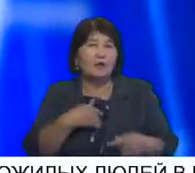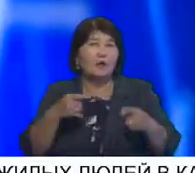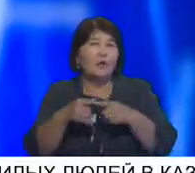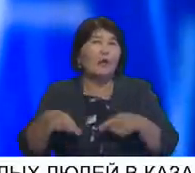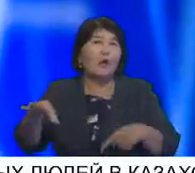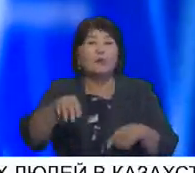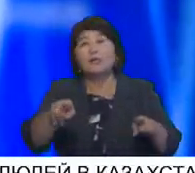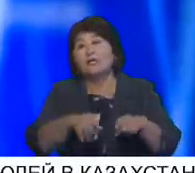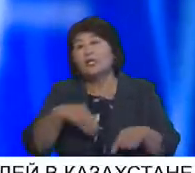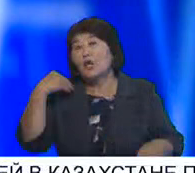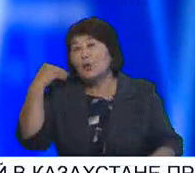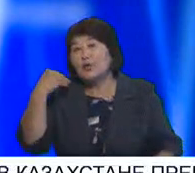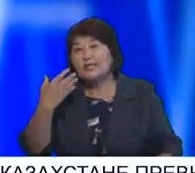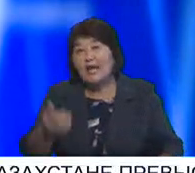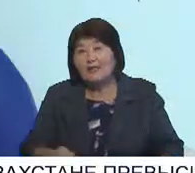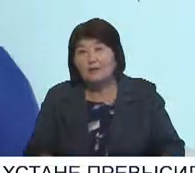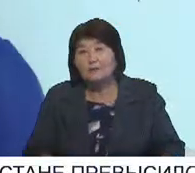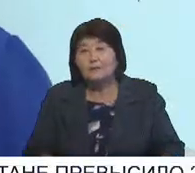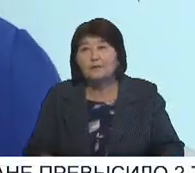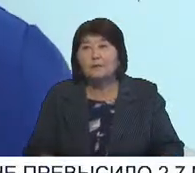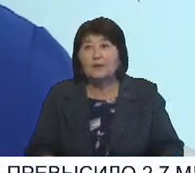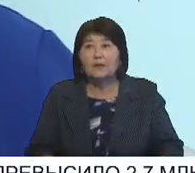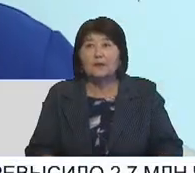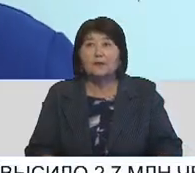области, а также Туркестана.